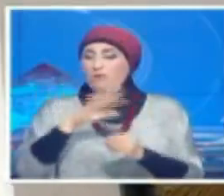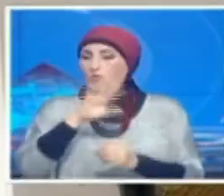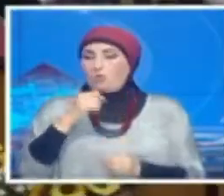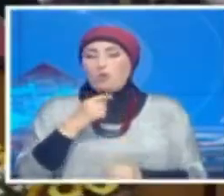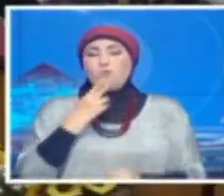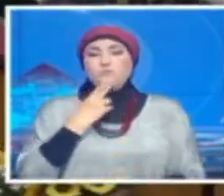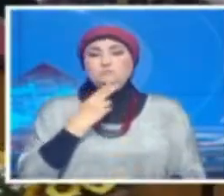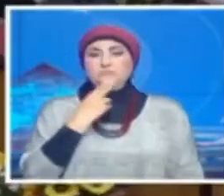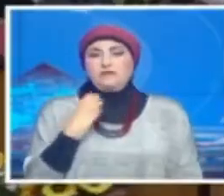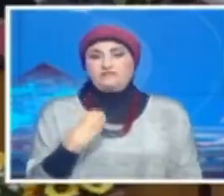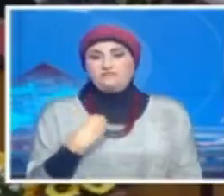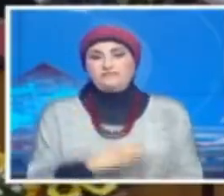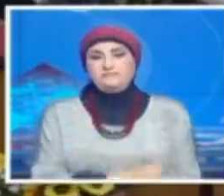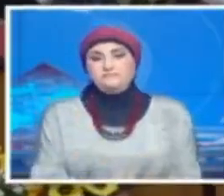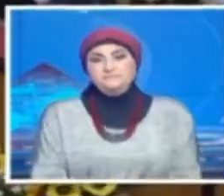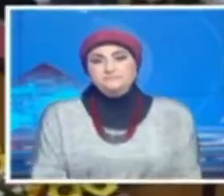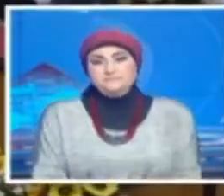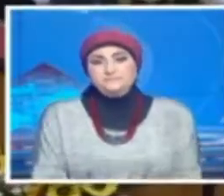للبيئة.